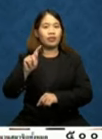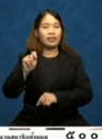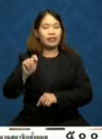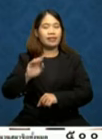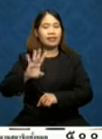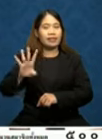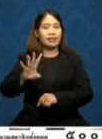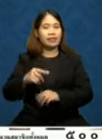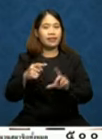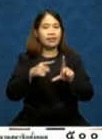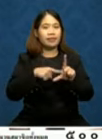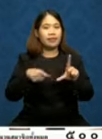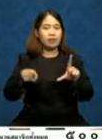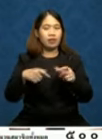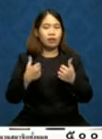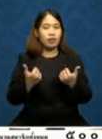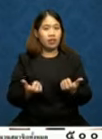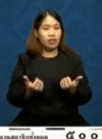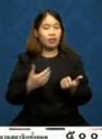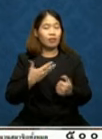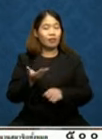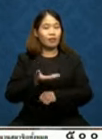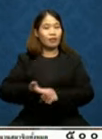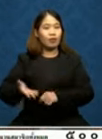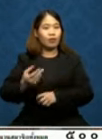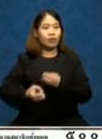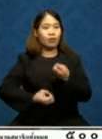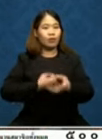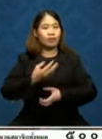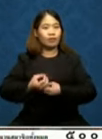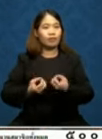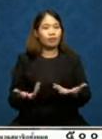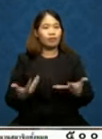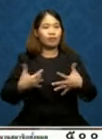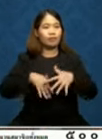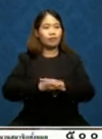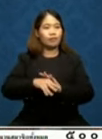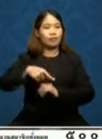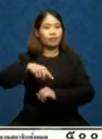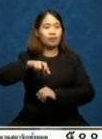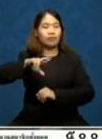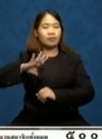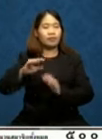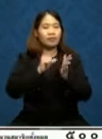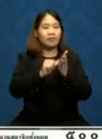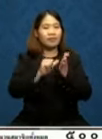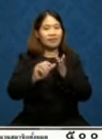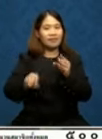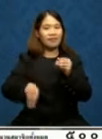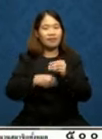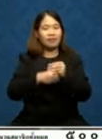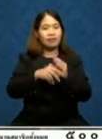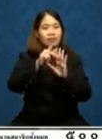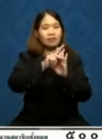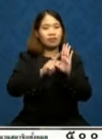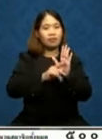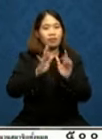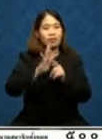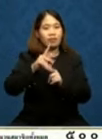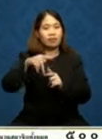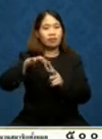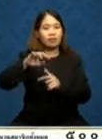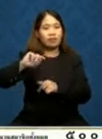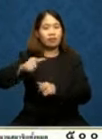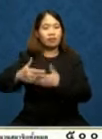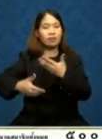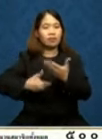ครับวันนี้ผมขอมีส่วนร่วมในการอภิปรายพระราชบัญญัติแก้ไขเพิ่มเติมประมวลกฎหมายแพ่งและพาณิชย์ฉบับที่พ.ศ.ซึ่